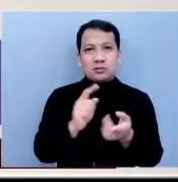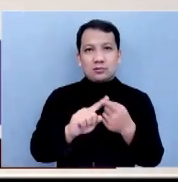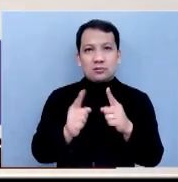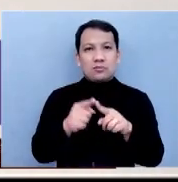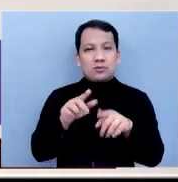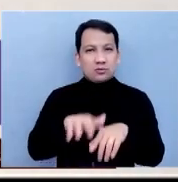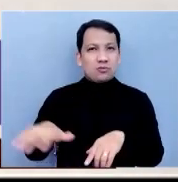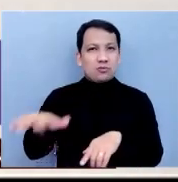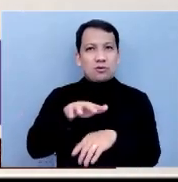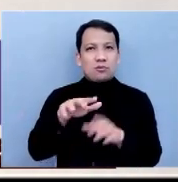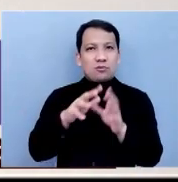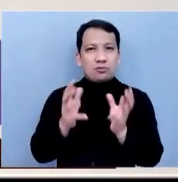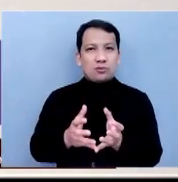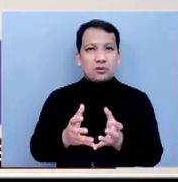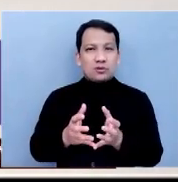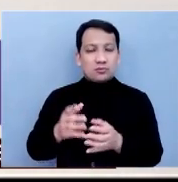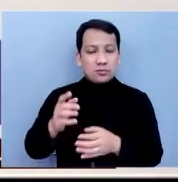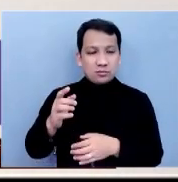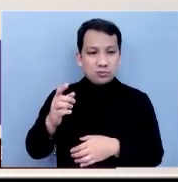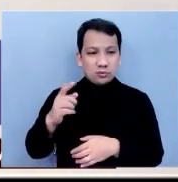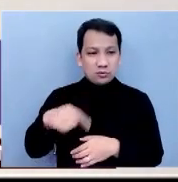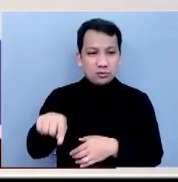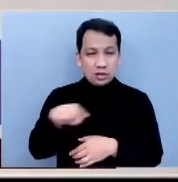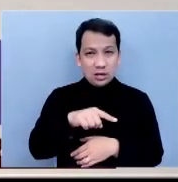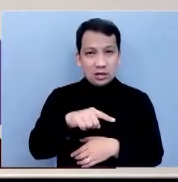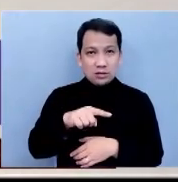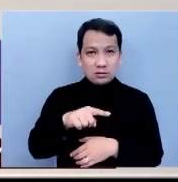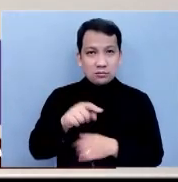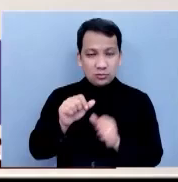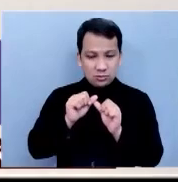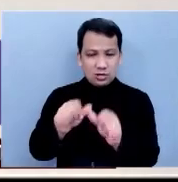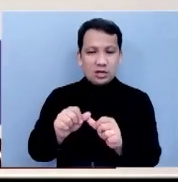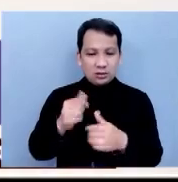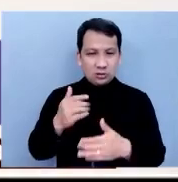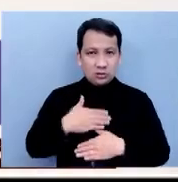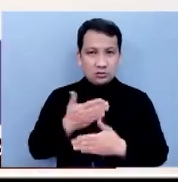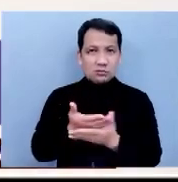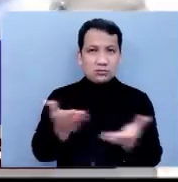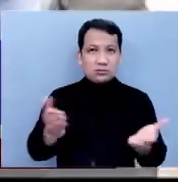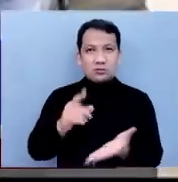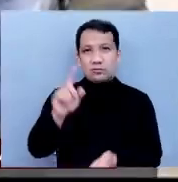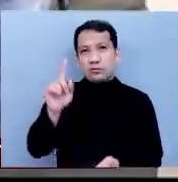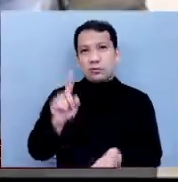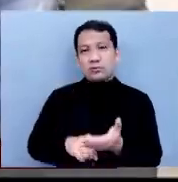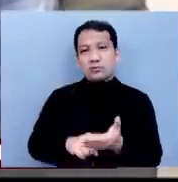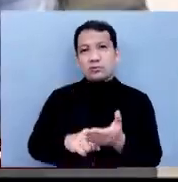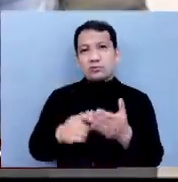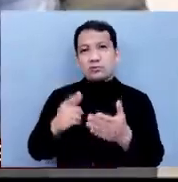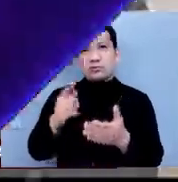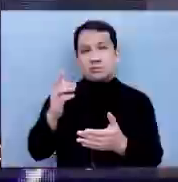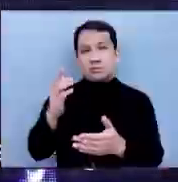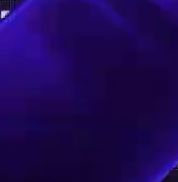ng mundo, mula Batanes hanggang Hulo, tuloy-tuloy pa rin ang 1,001 tuwa.